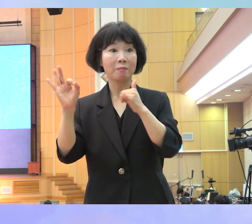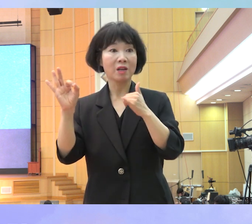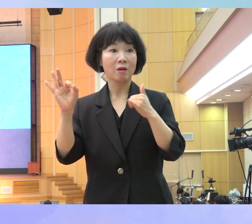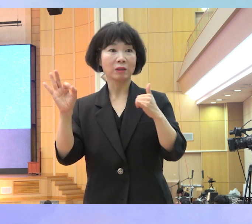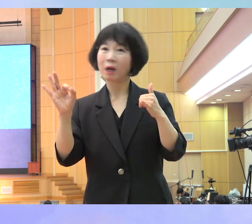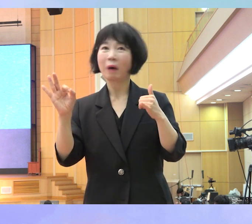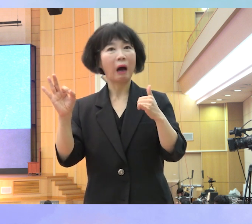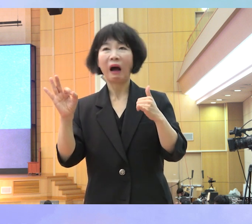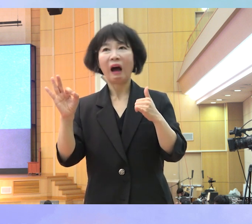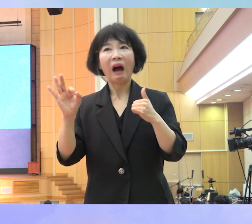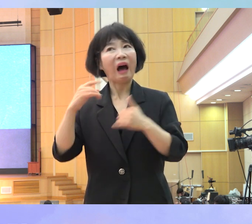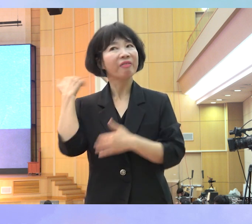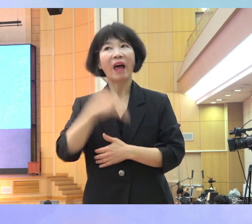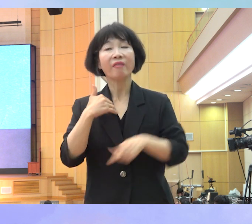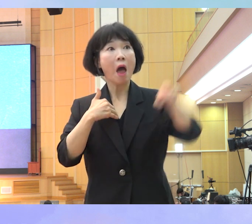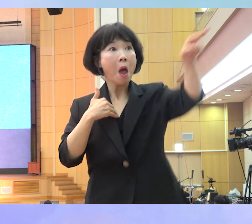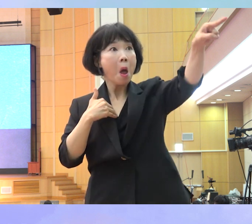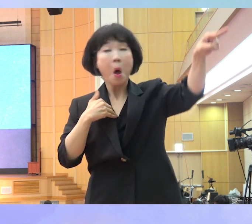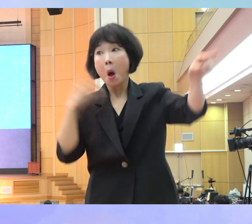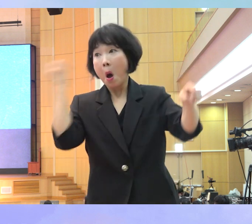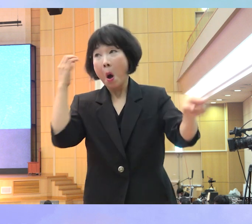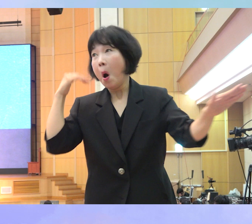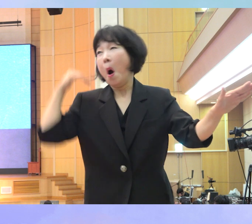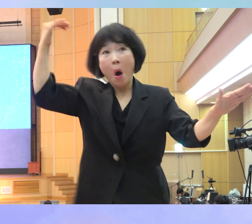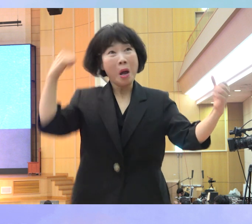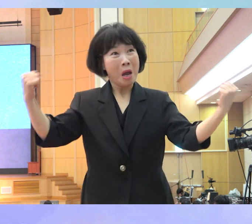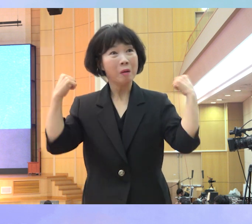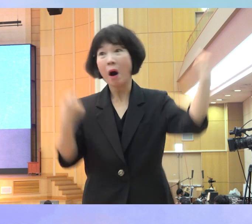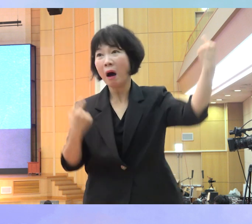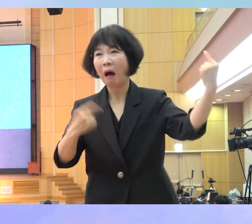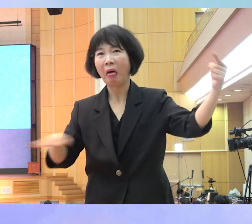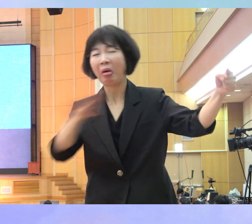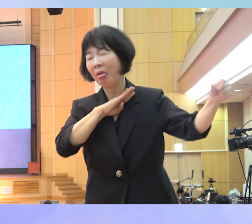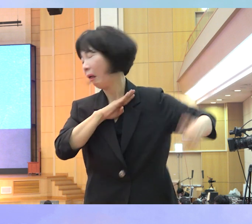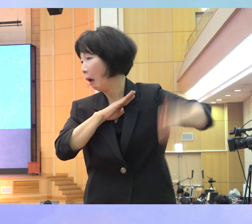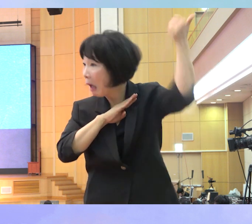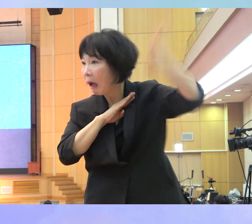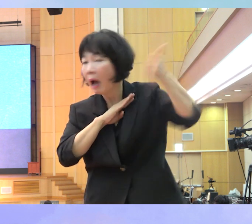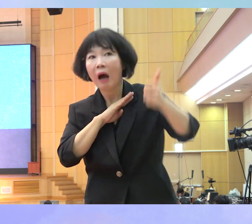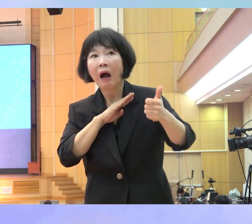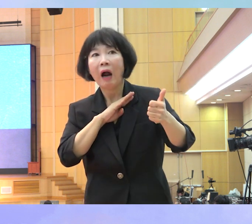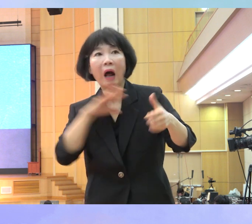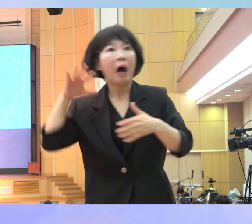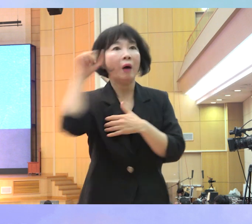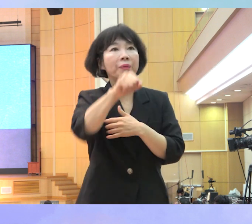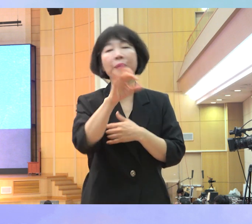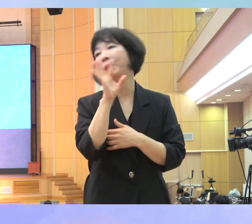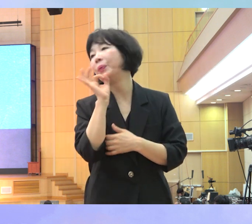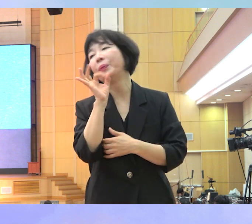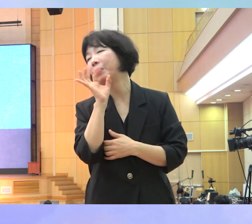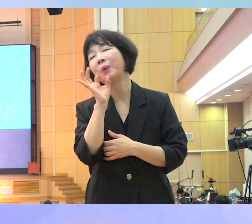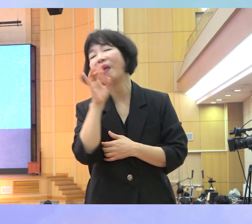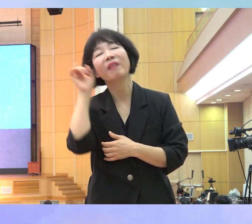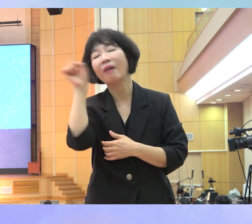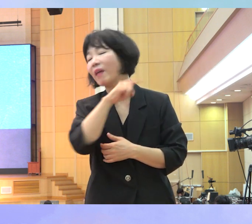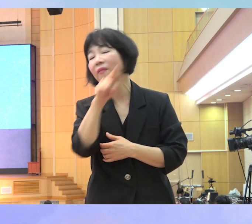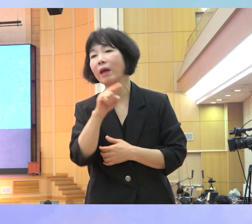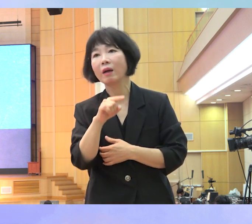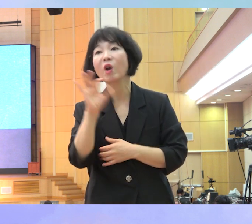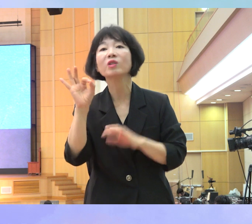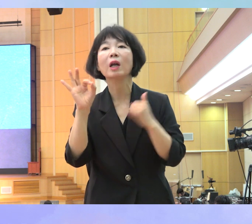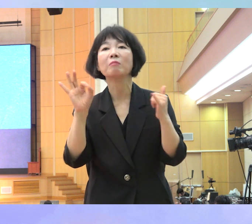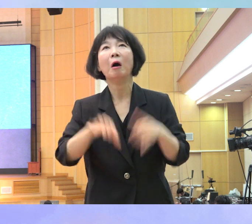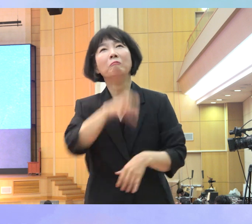그들은 키가 아주 크고 막 떡대가 있고, 물론 가나안은 더럽게 좋습디다. 엄청나게